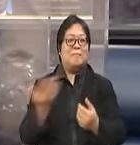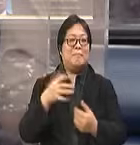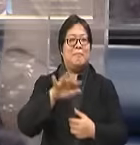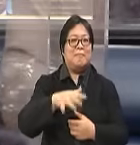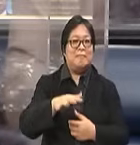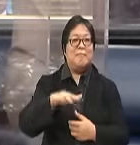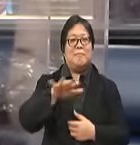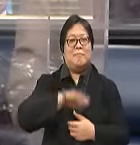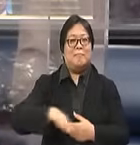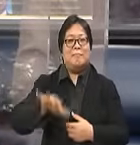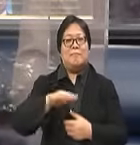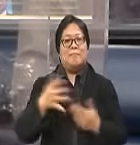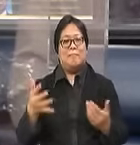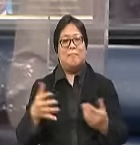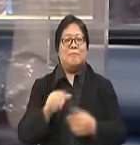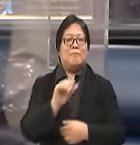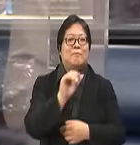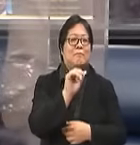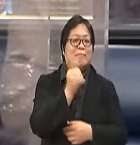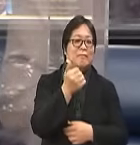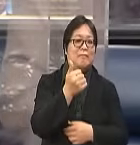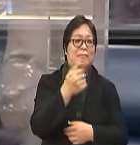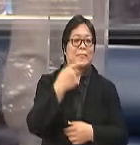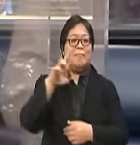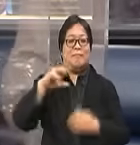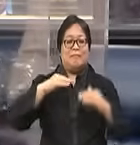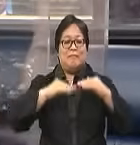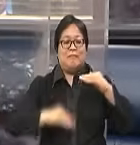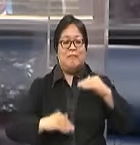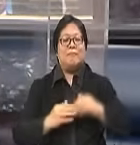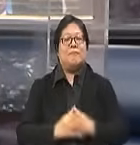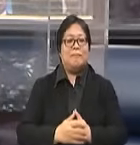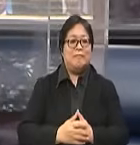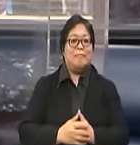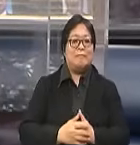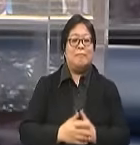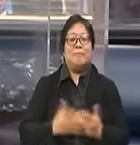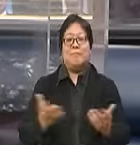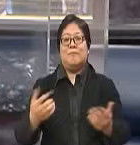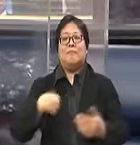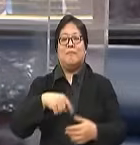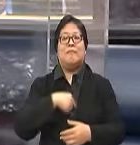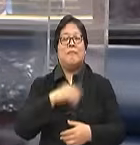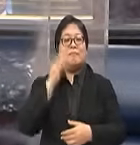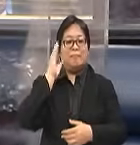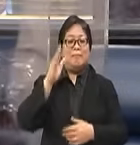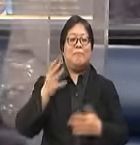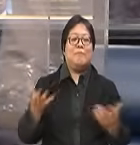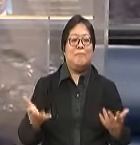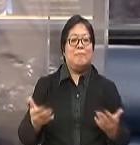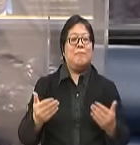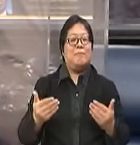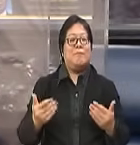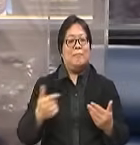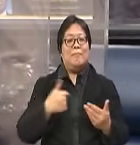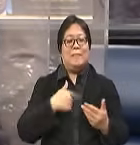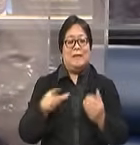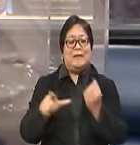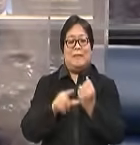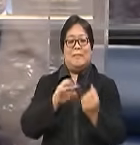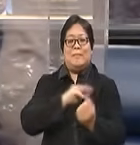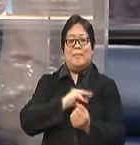ebris seluas abs10 eh ke ke bawah ya terjadi dengan itu kita akan penirus